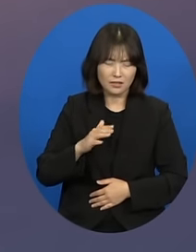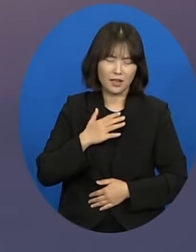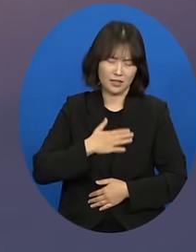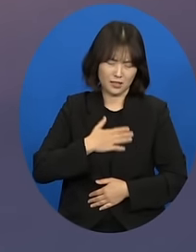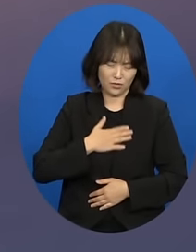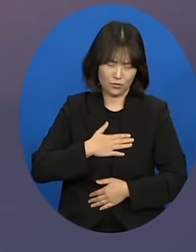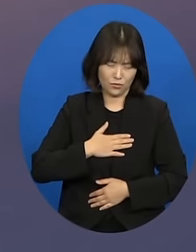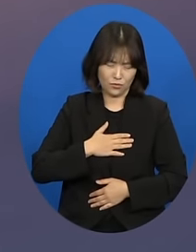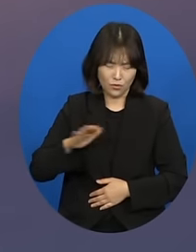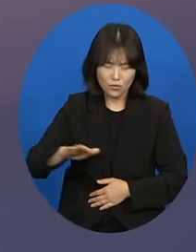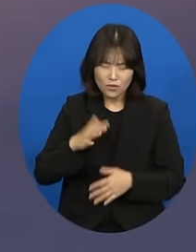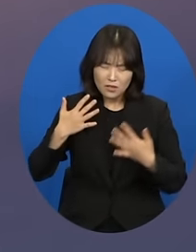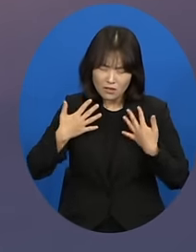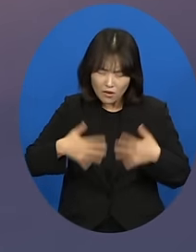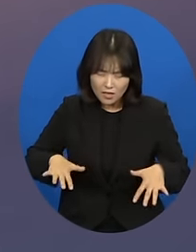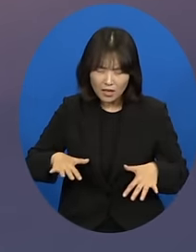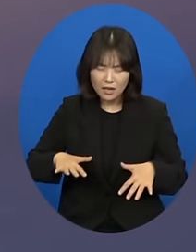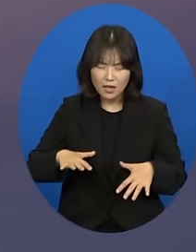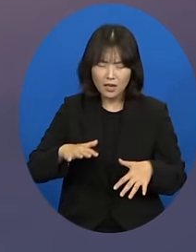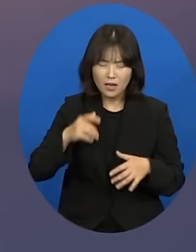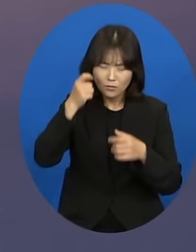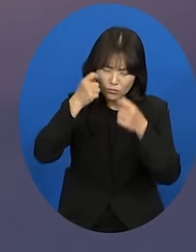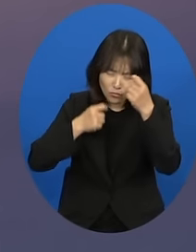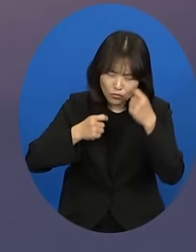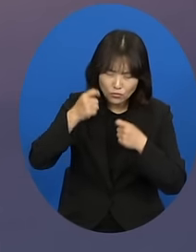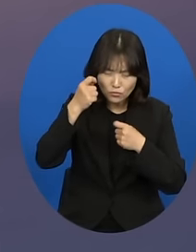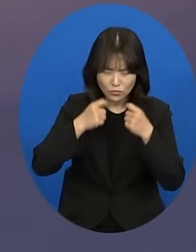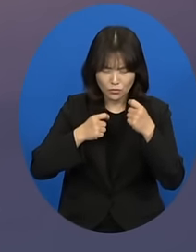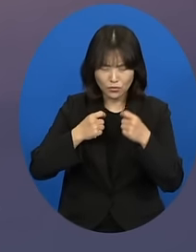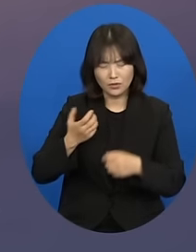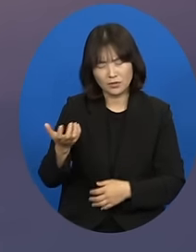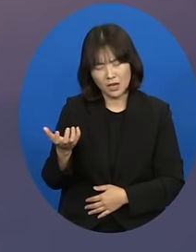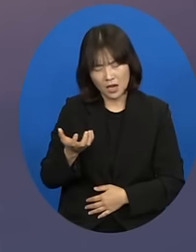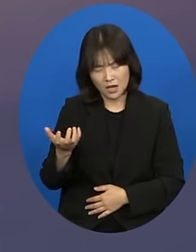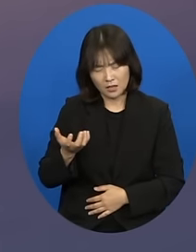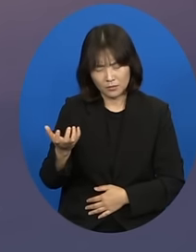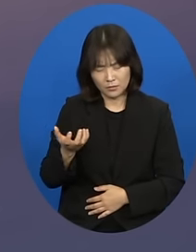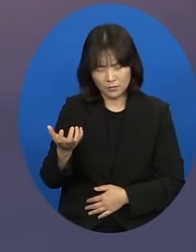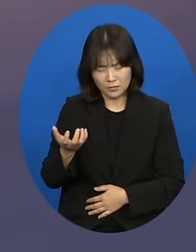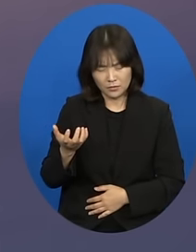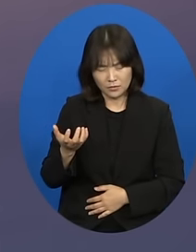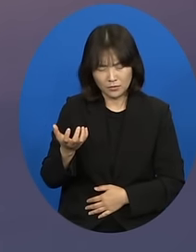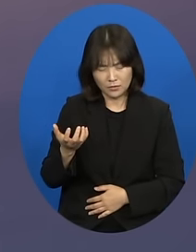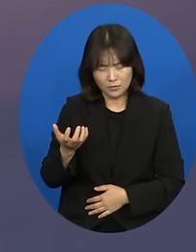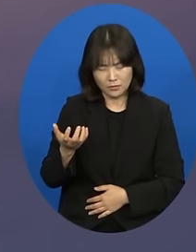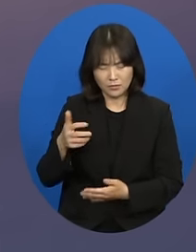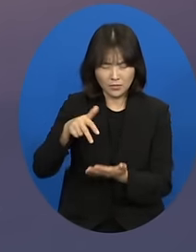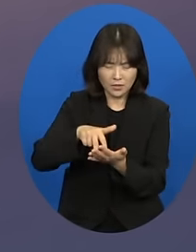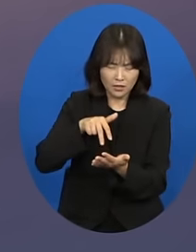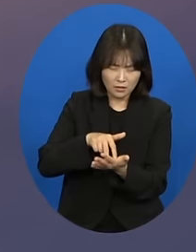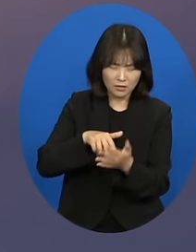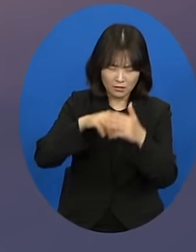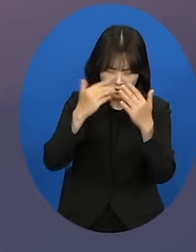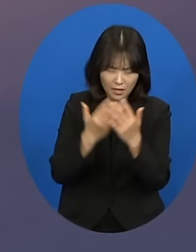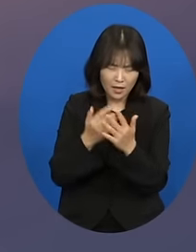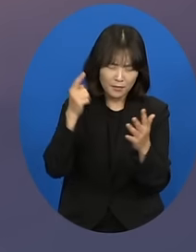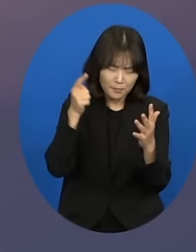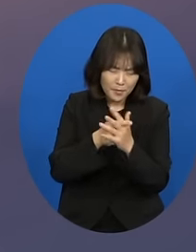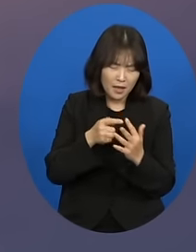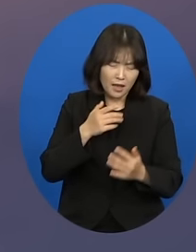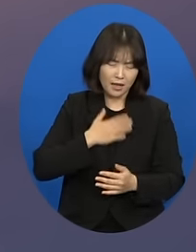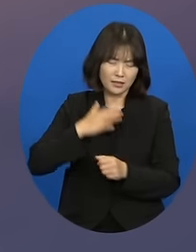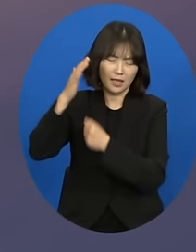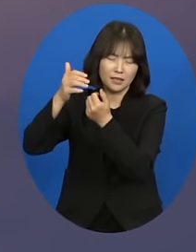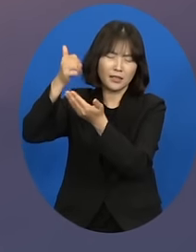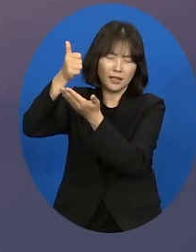다 아시고 눈물도 아시고 아픔도 아시고 형편도 아시는 하나님 앞에 우리가